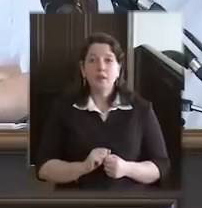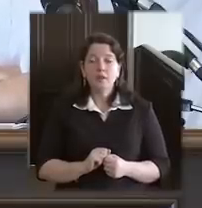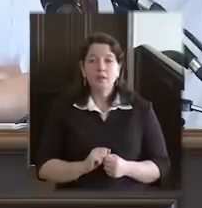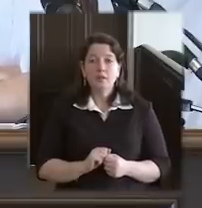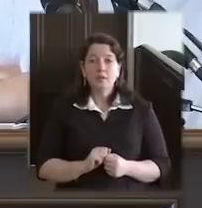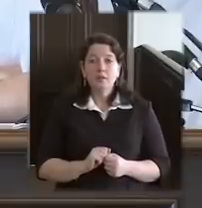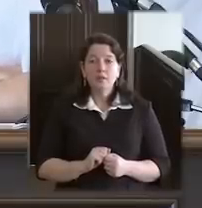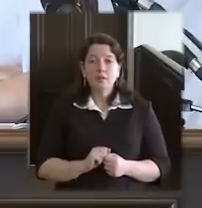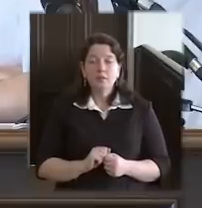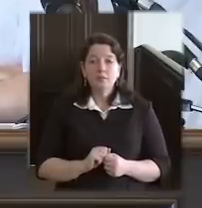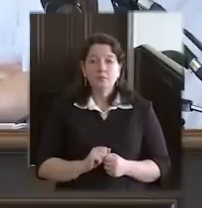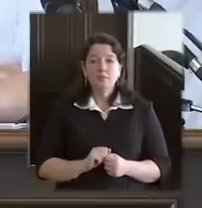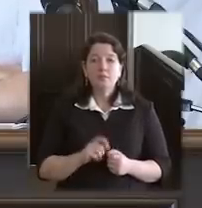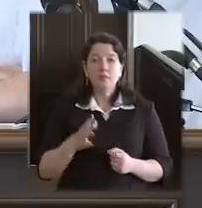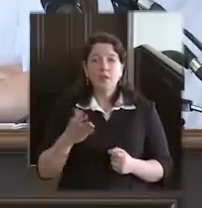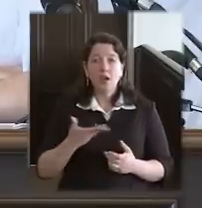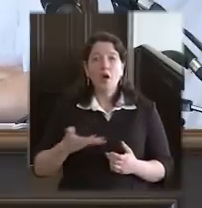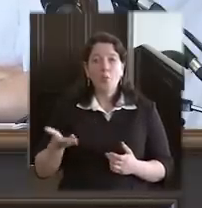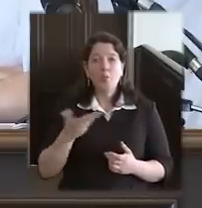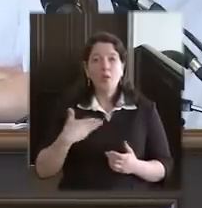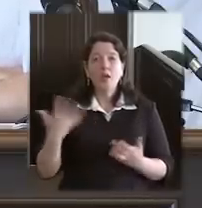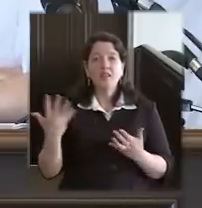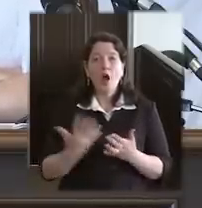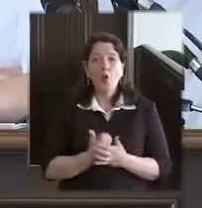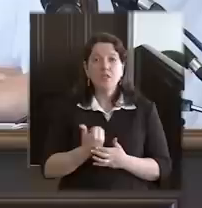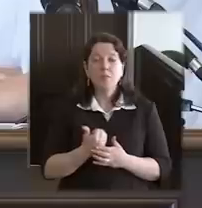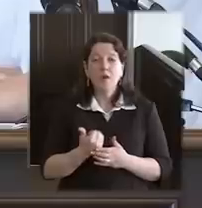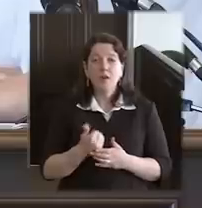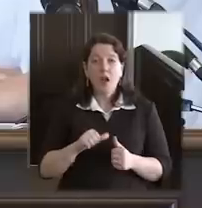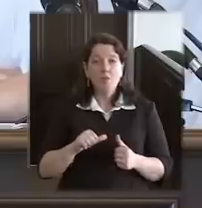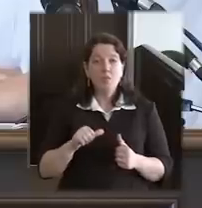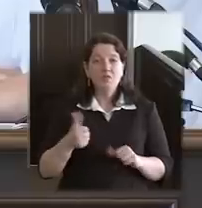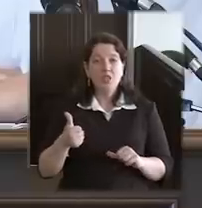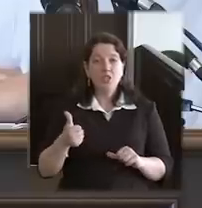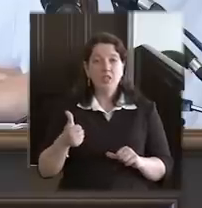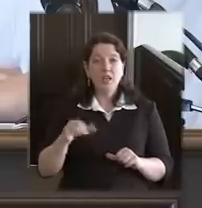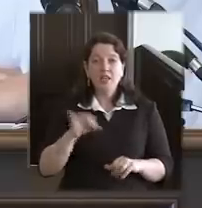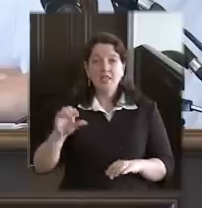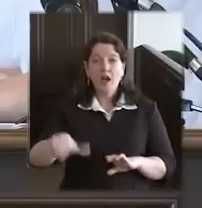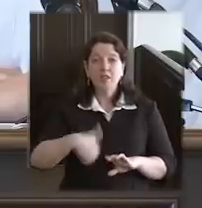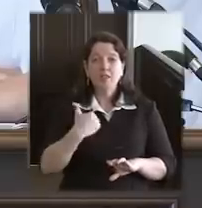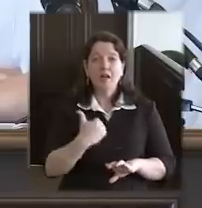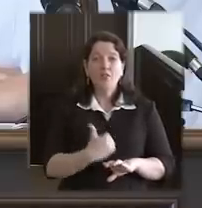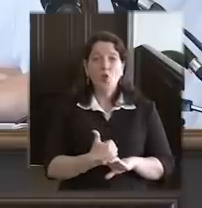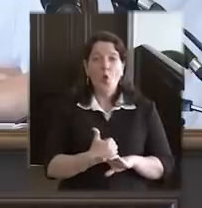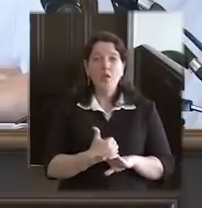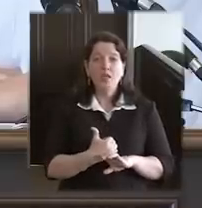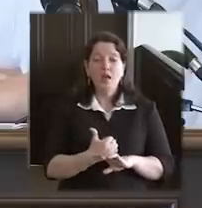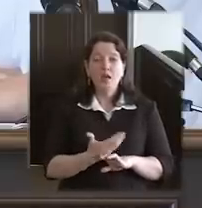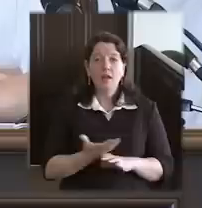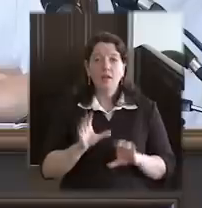Потому что именно здесь мы находим самый первичный и самый фундаментальный